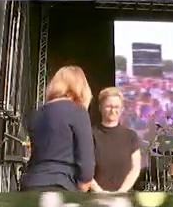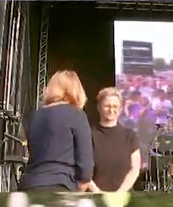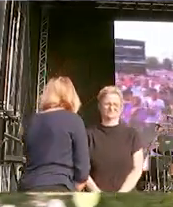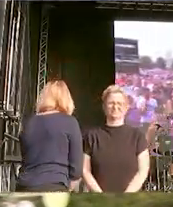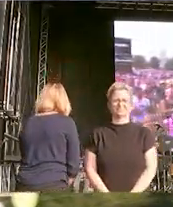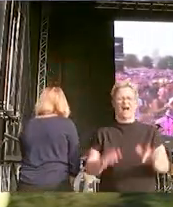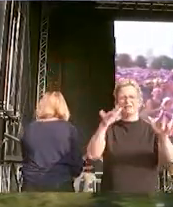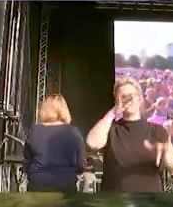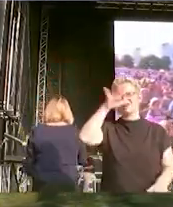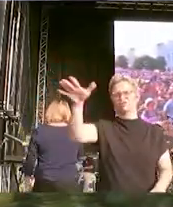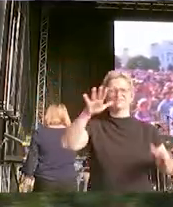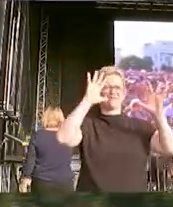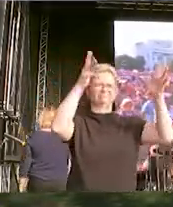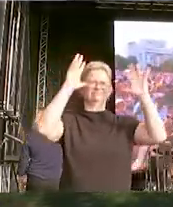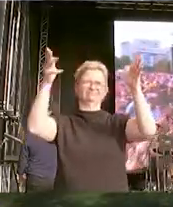Antifaschista!